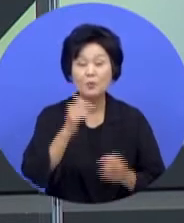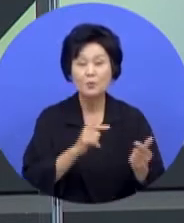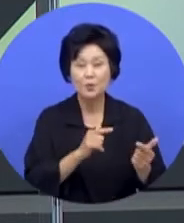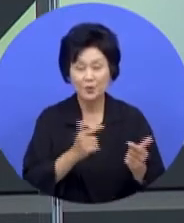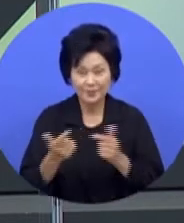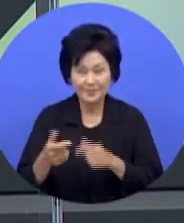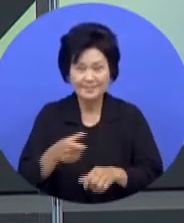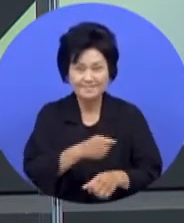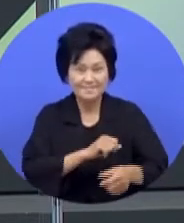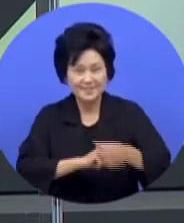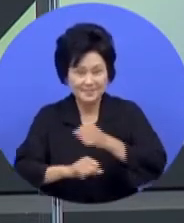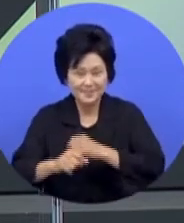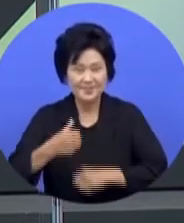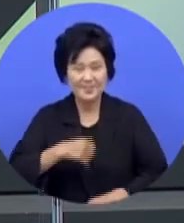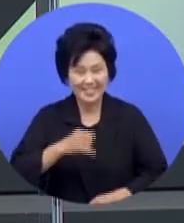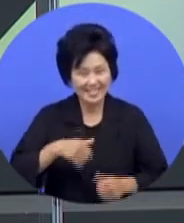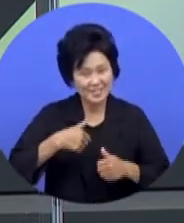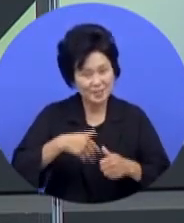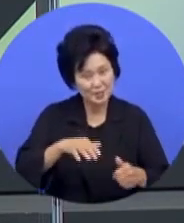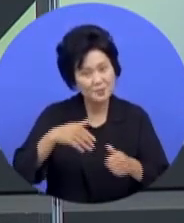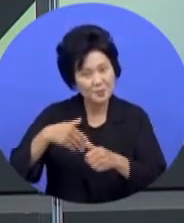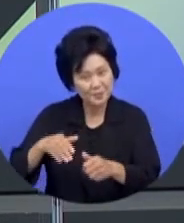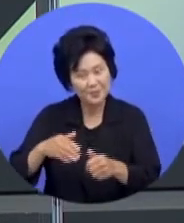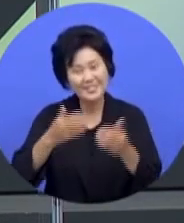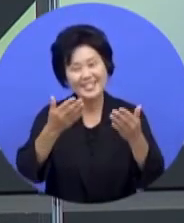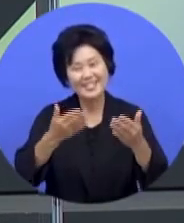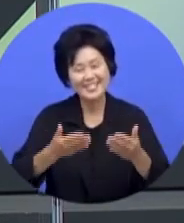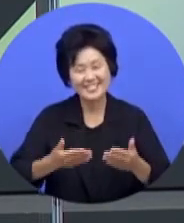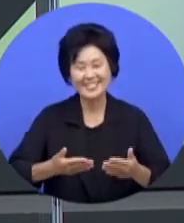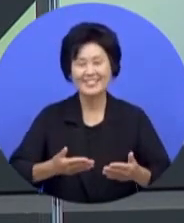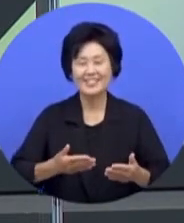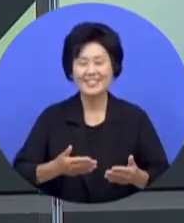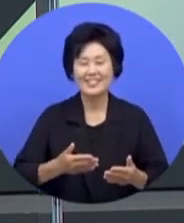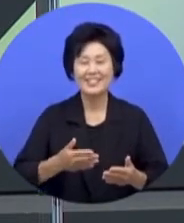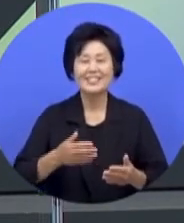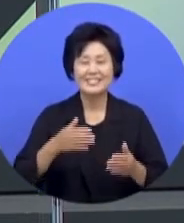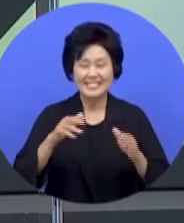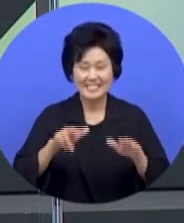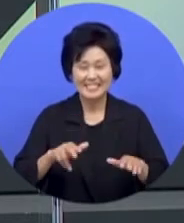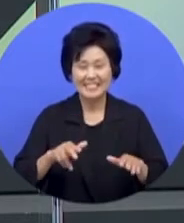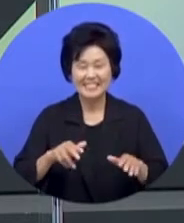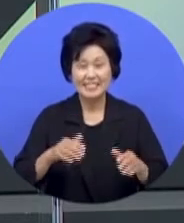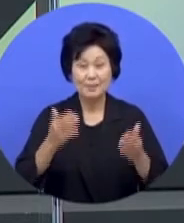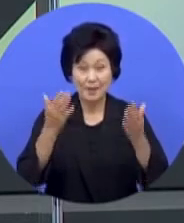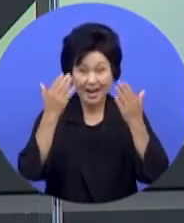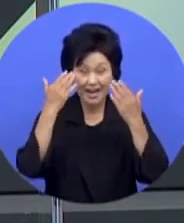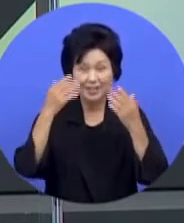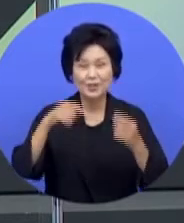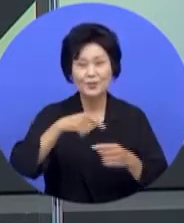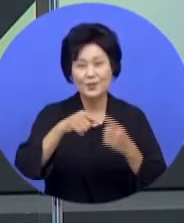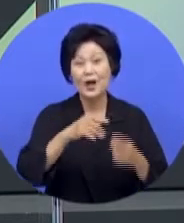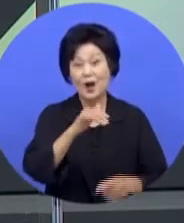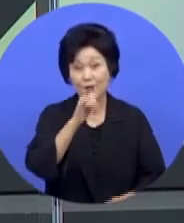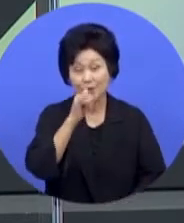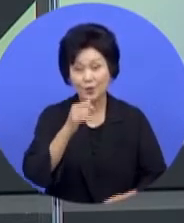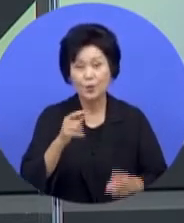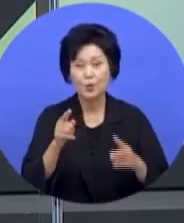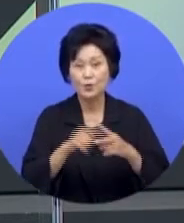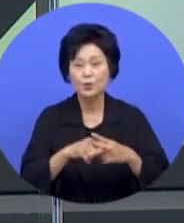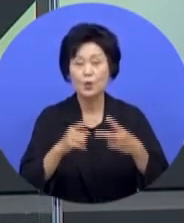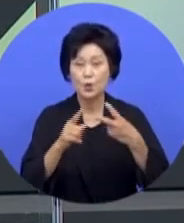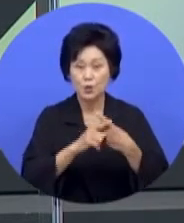이렇게 보내주셔서 네. 그렇게 되고 있고요. 과정은요? 예, 과정은 저희는 유치부 한 클래스 네. 그리고